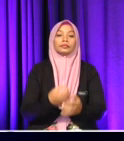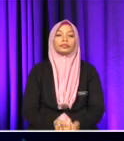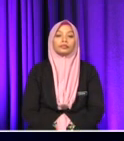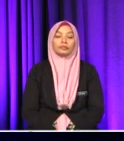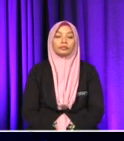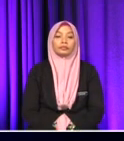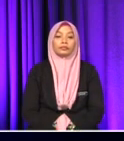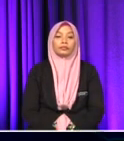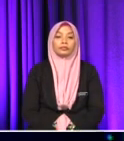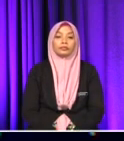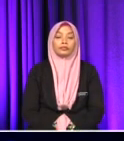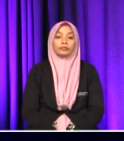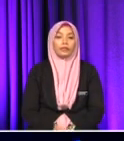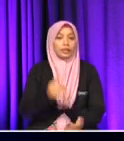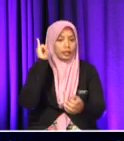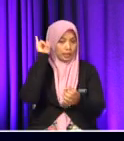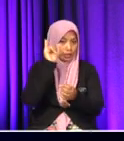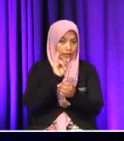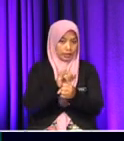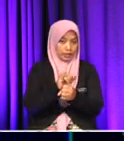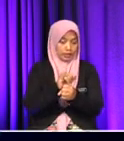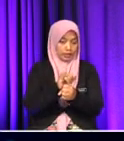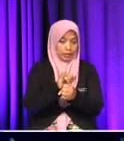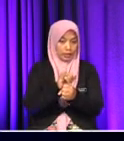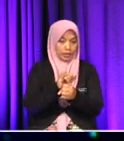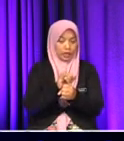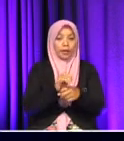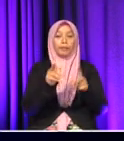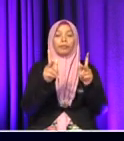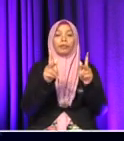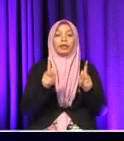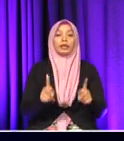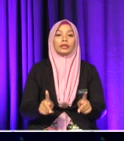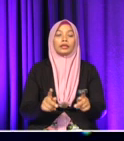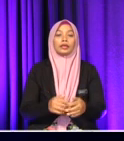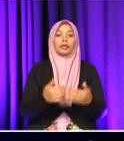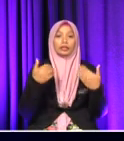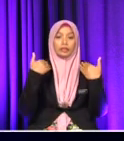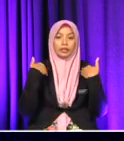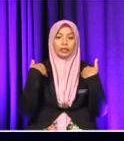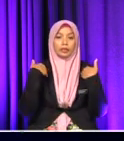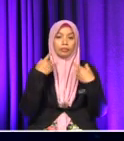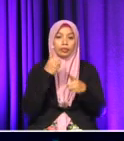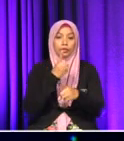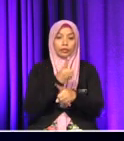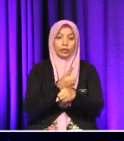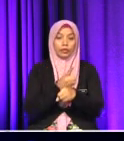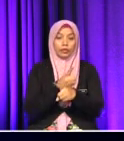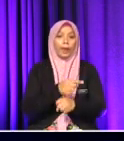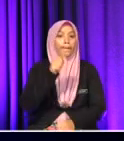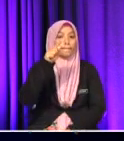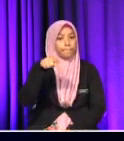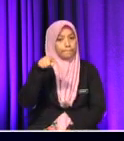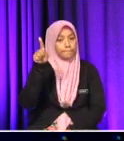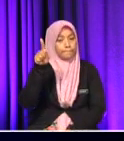meyakinkan pelanggan adalah betul mengurangkan kaus jualan produk adalah salah meningkatkan motivasi bekerja sesuai